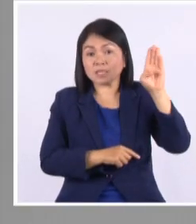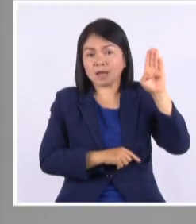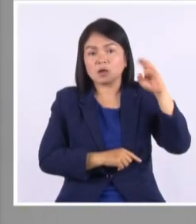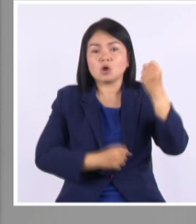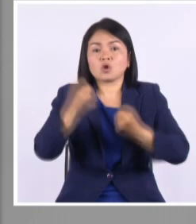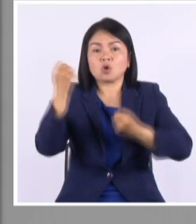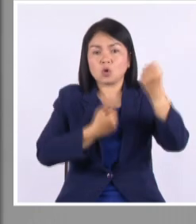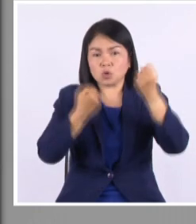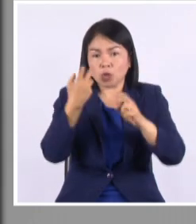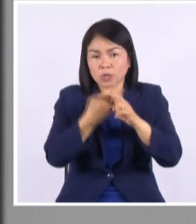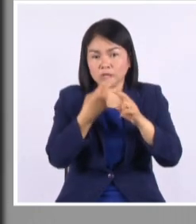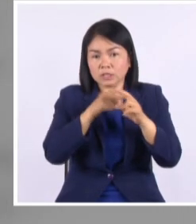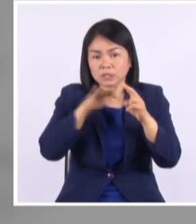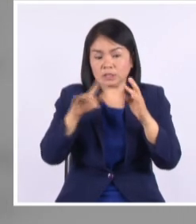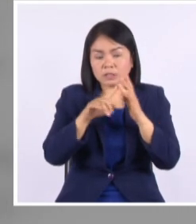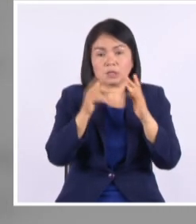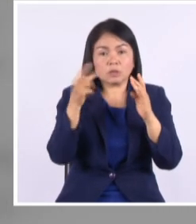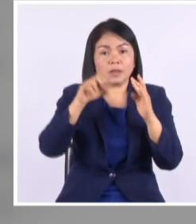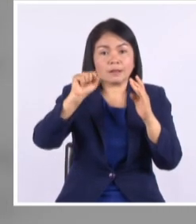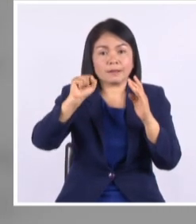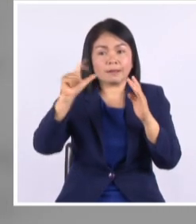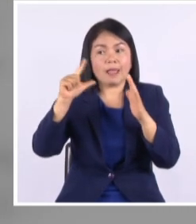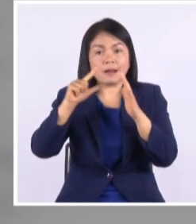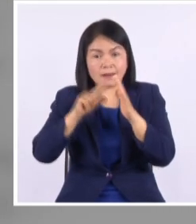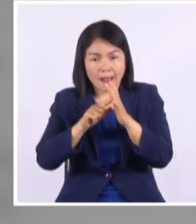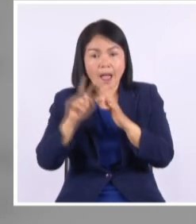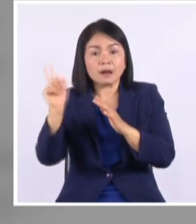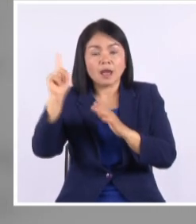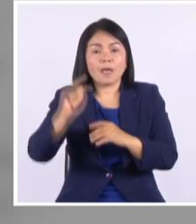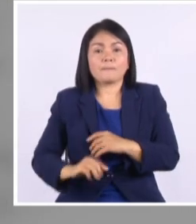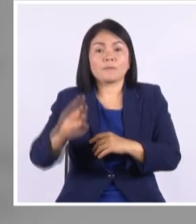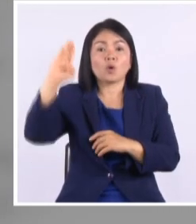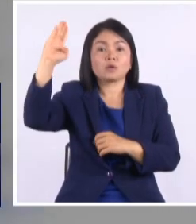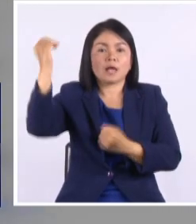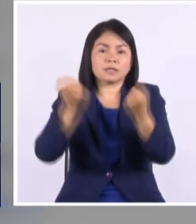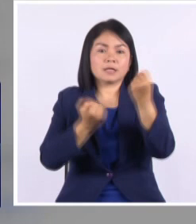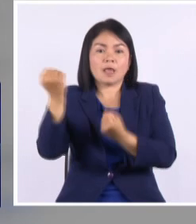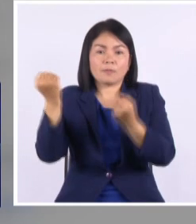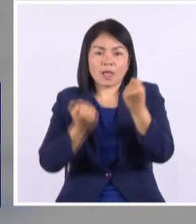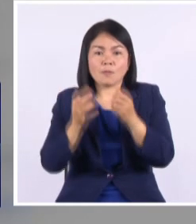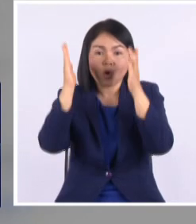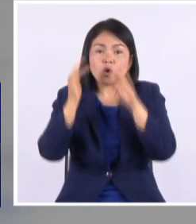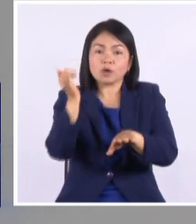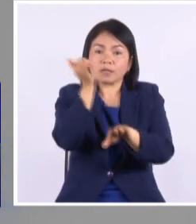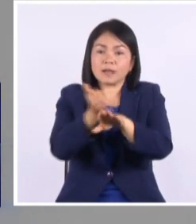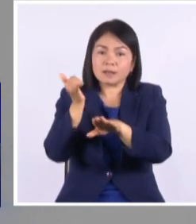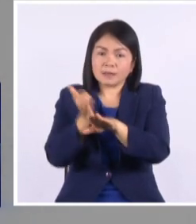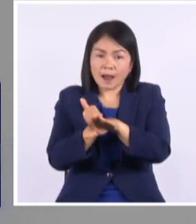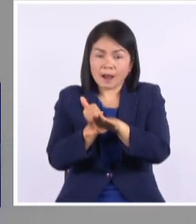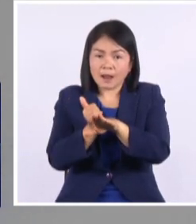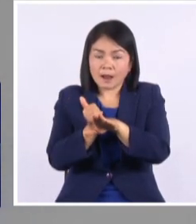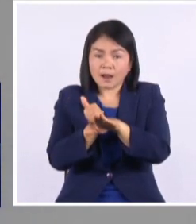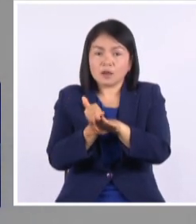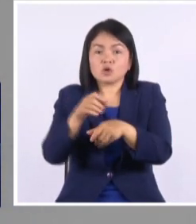เคยถึงสาเหตุที่ทำให้เกิดอุบัติเหตุรถยนต์ไร้คนขับของบริษัทพุ่งชนต้นไม้ทำให้มีผู้โดยสารชาย 2คนเสียชีวิต